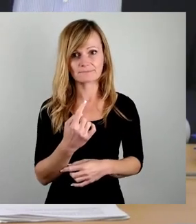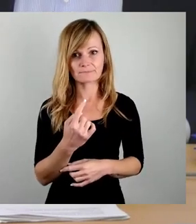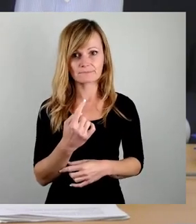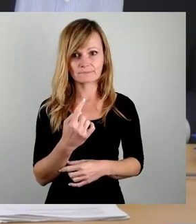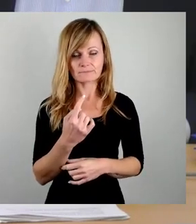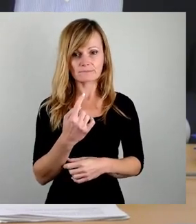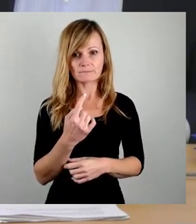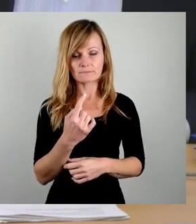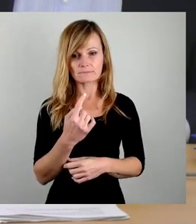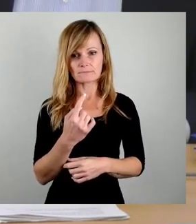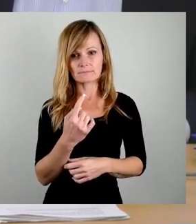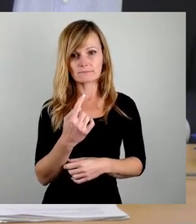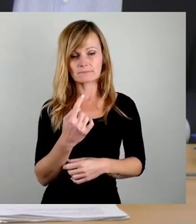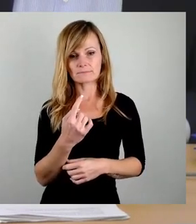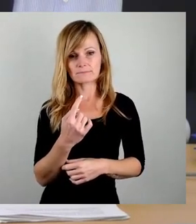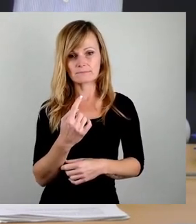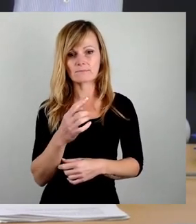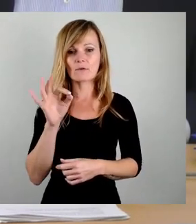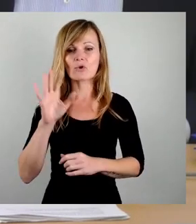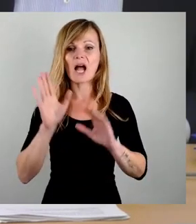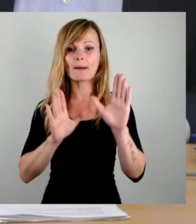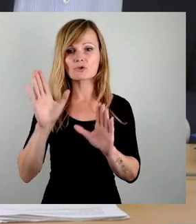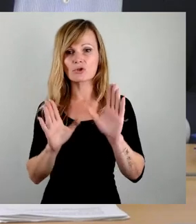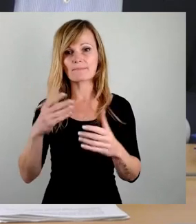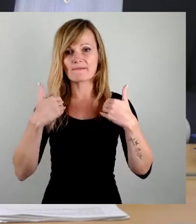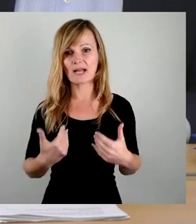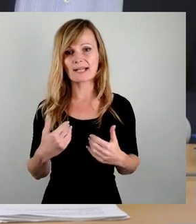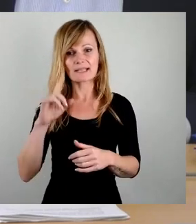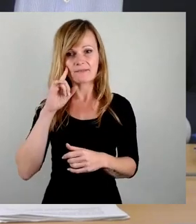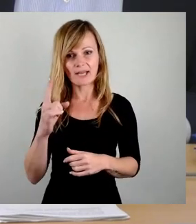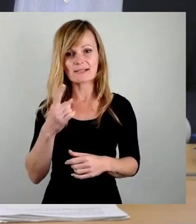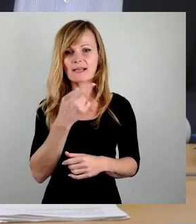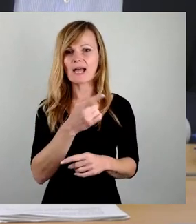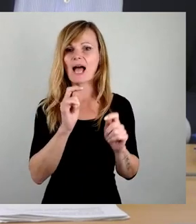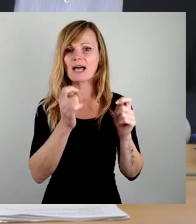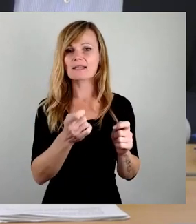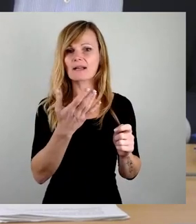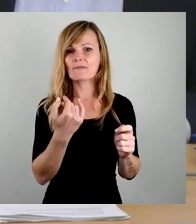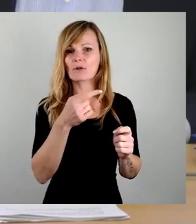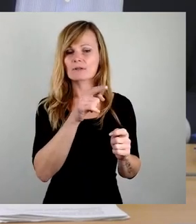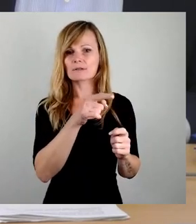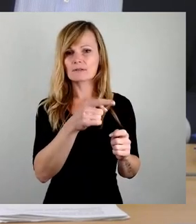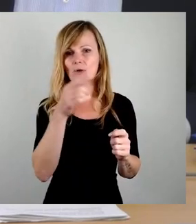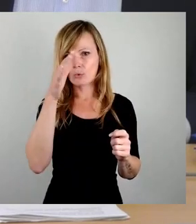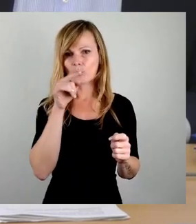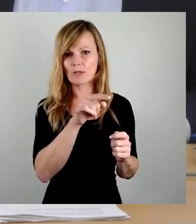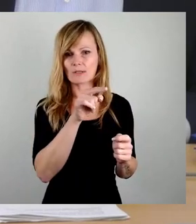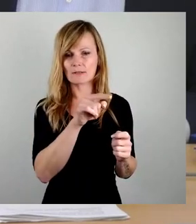nur damit wir es dann vom Abstimmverhalten wissen, der Antrag von den Grünen